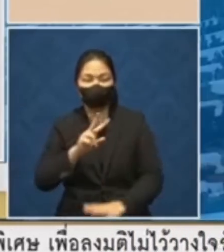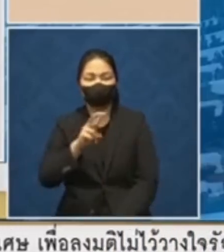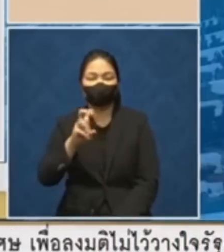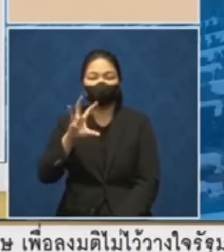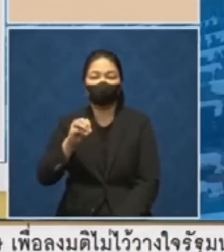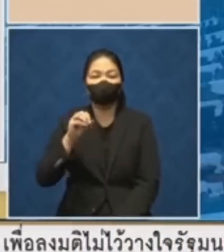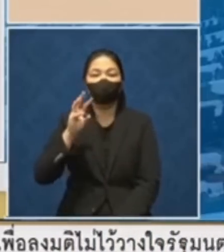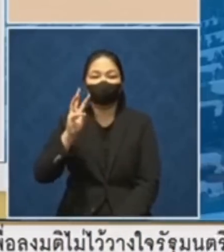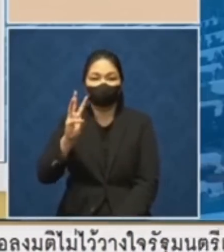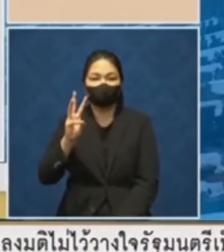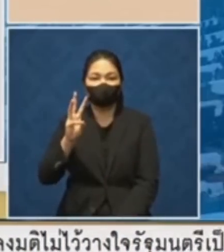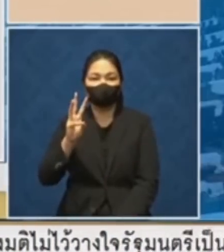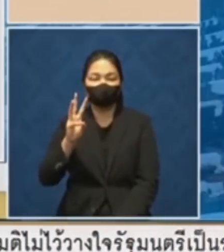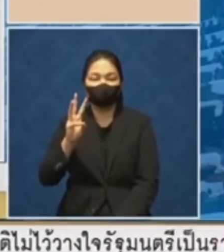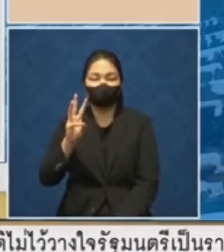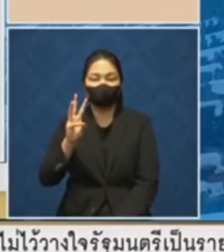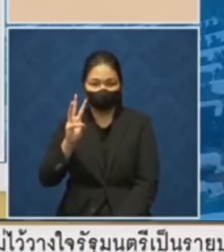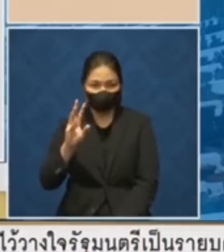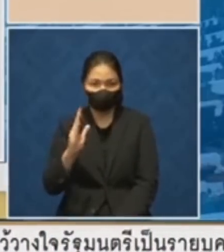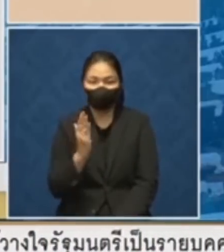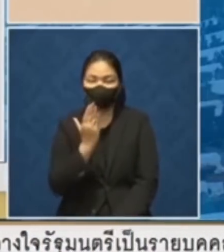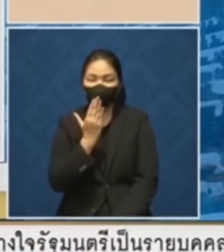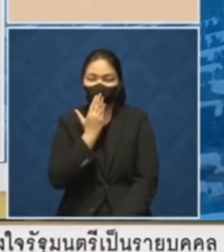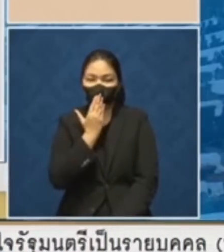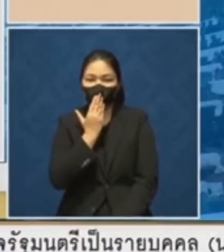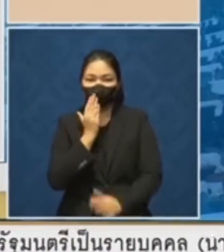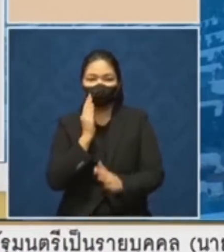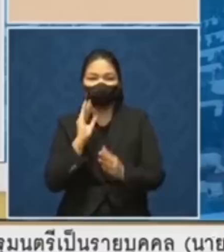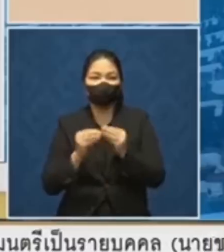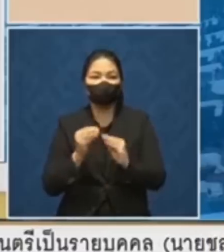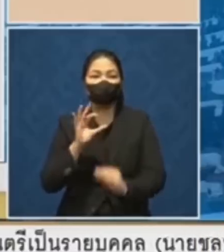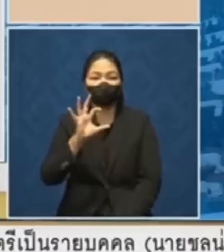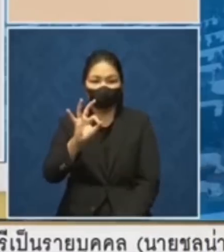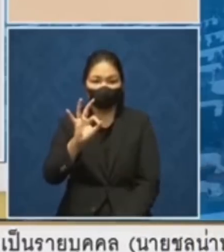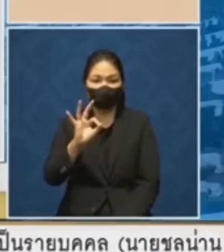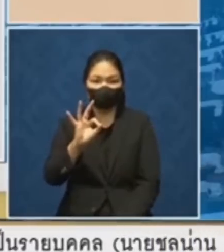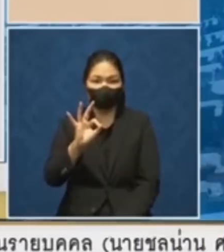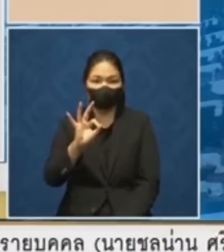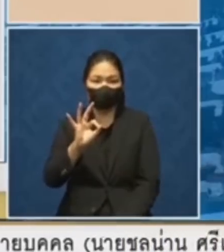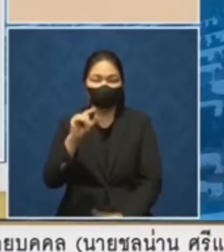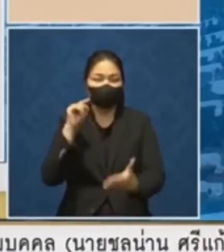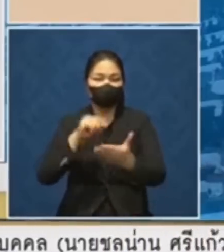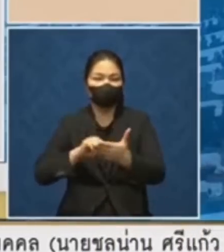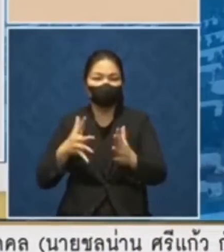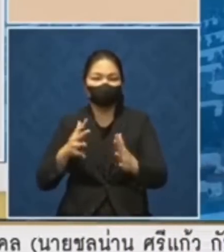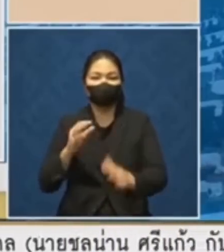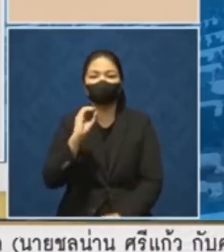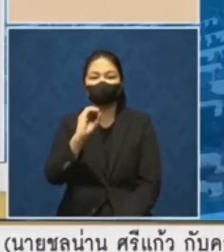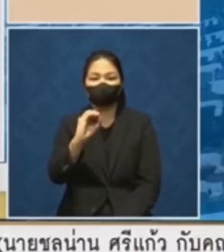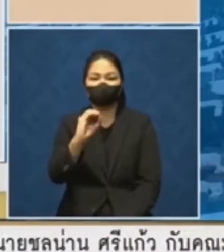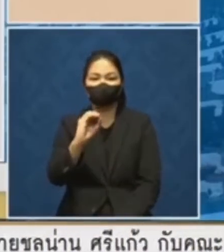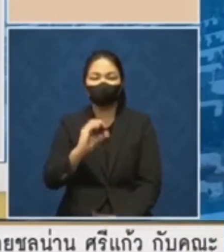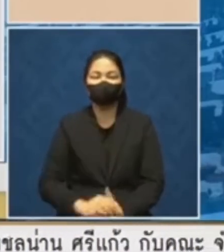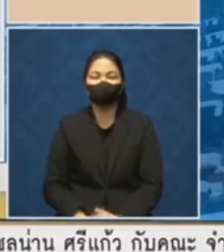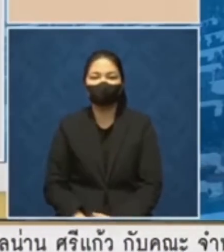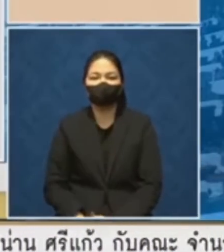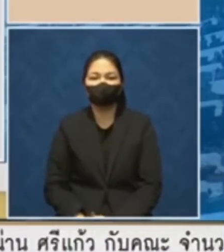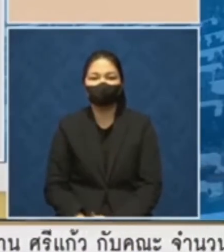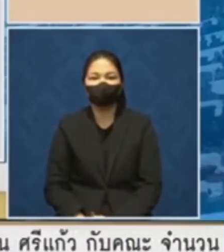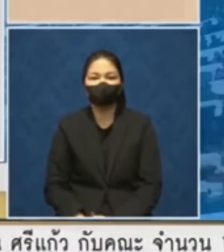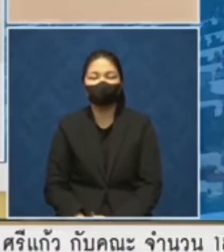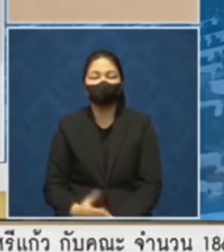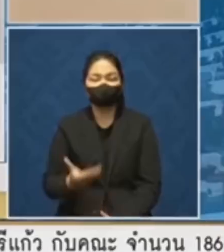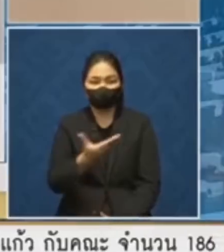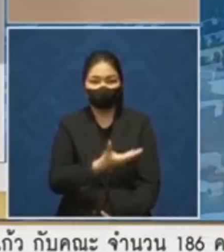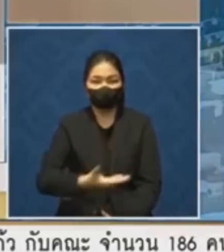256งดออกเสียง9ไม่ลงคะแนนเสียงไม่มีมติที่ประ